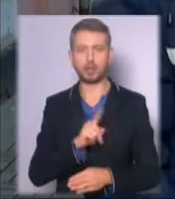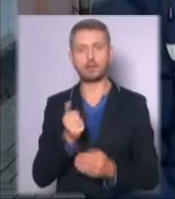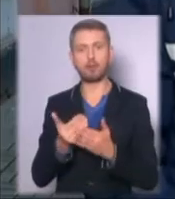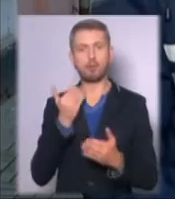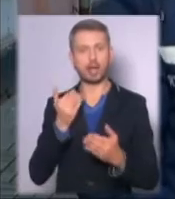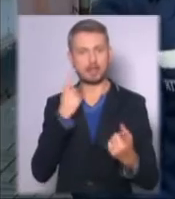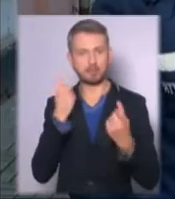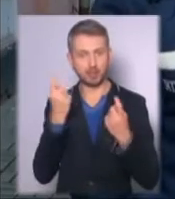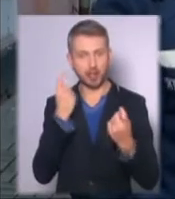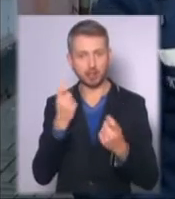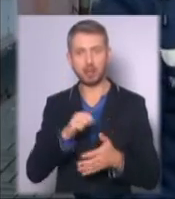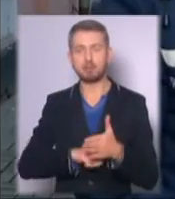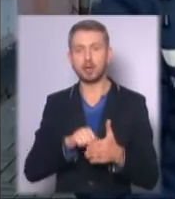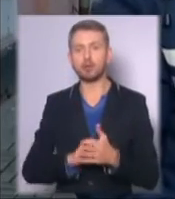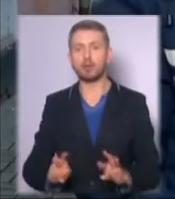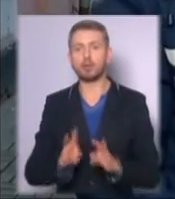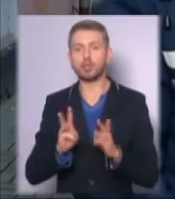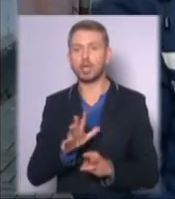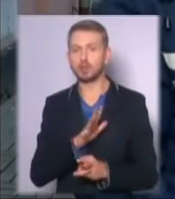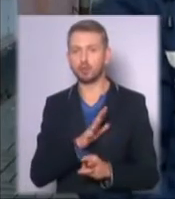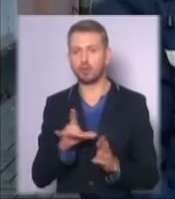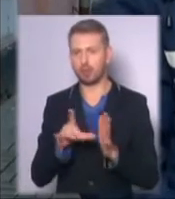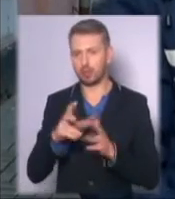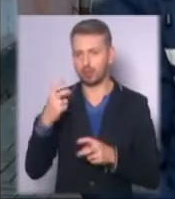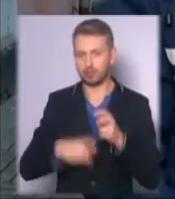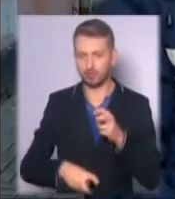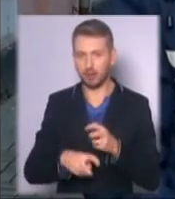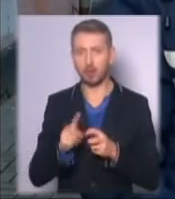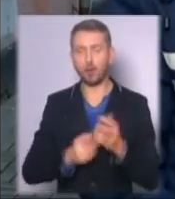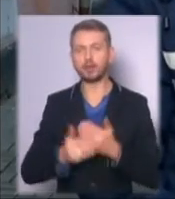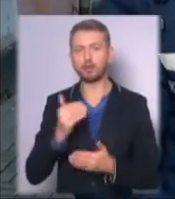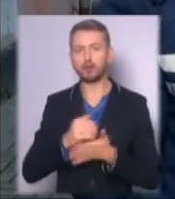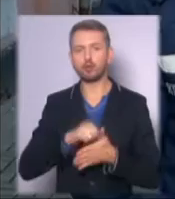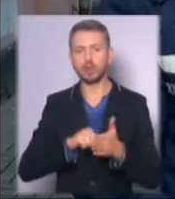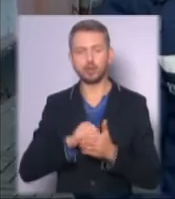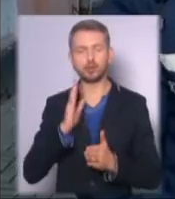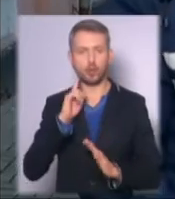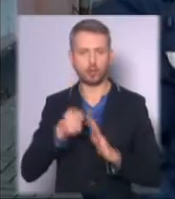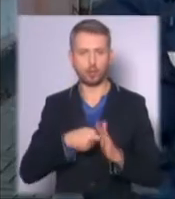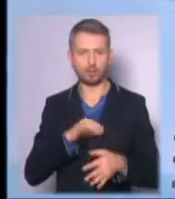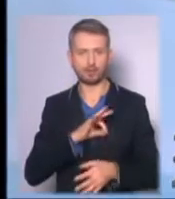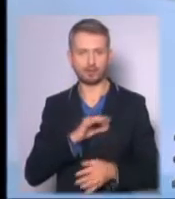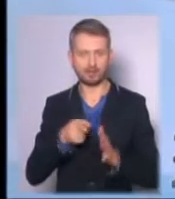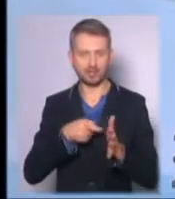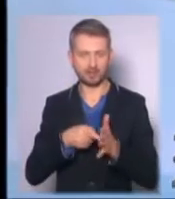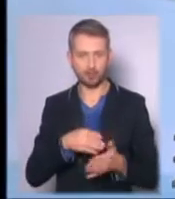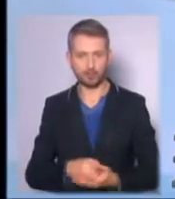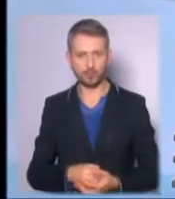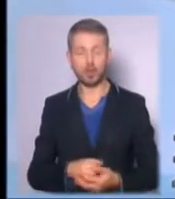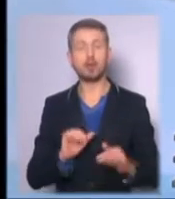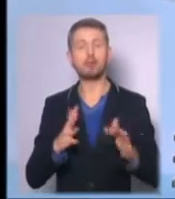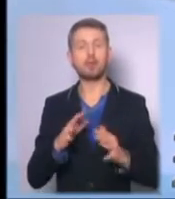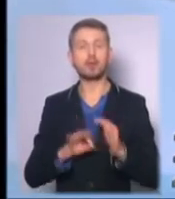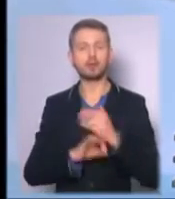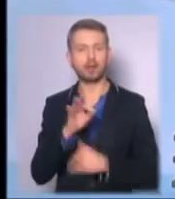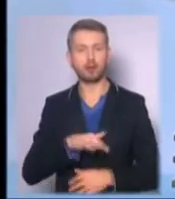даними, причиною пожежі стало коротке замкнення, проте остаточну причину встановить слідство. І до подій на Сході.